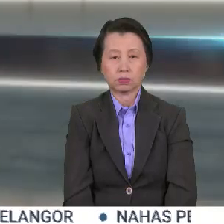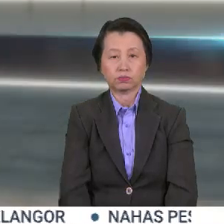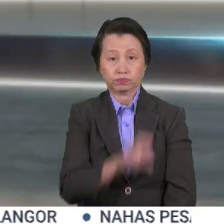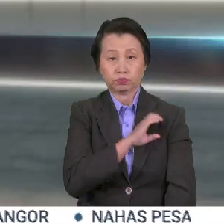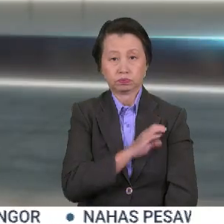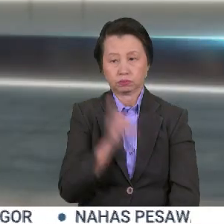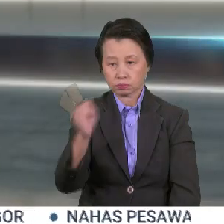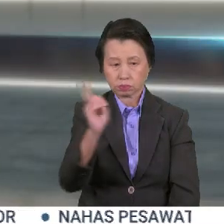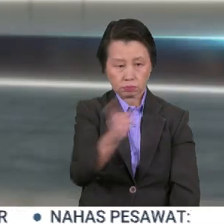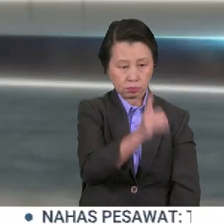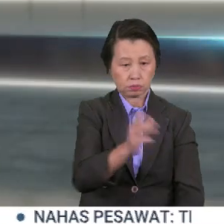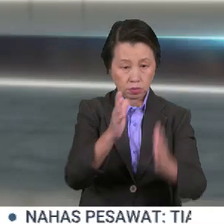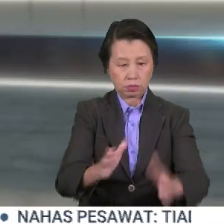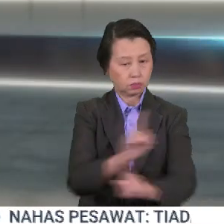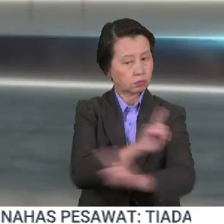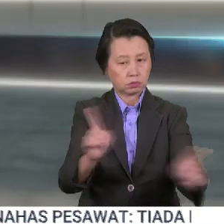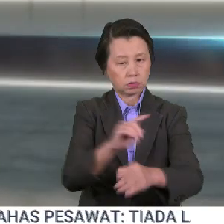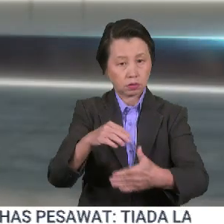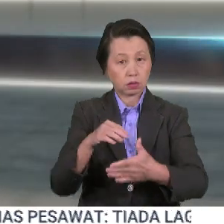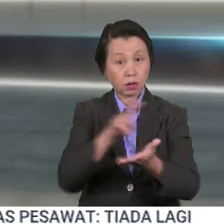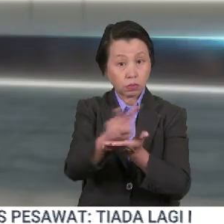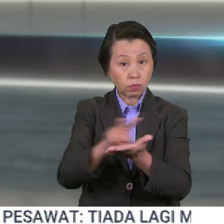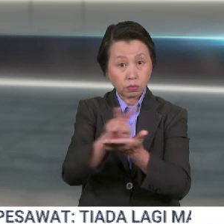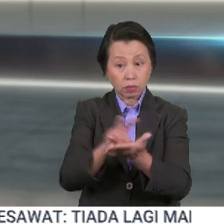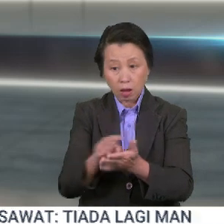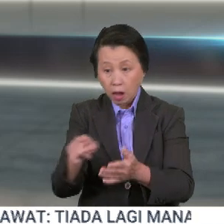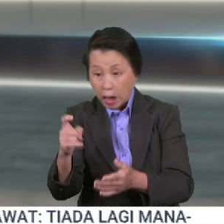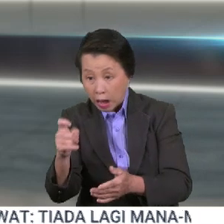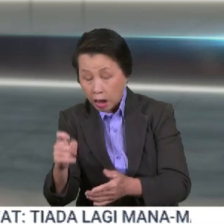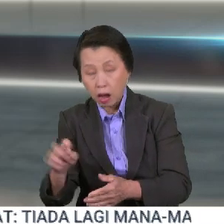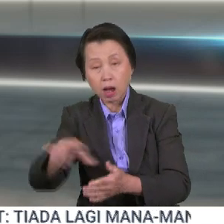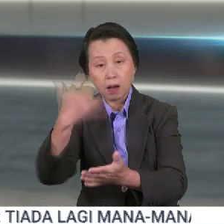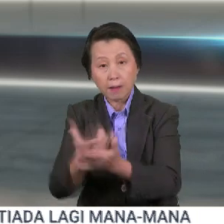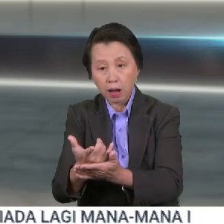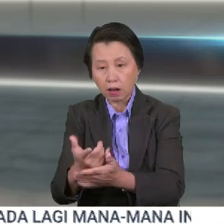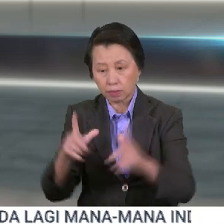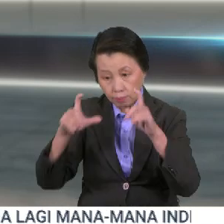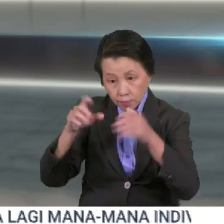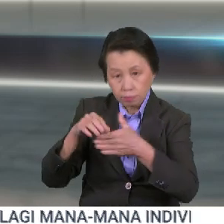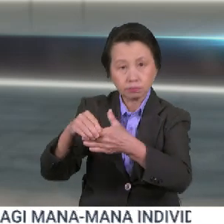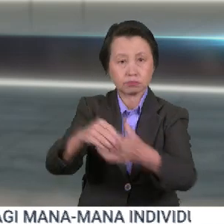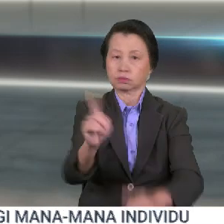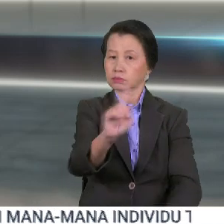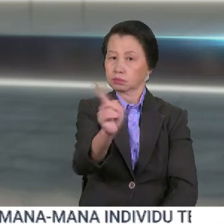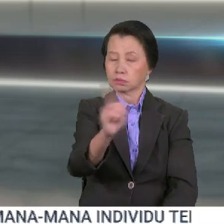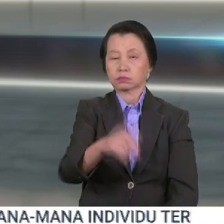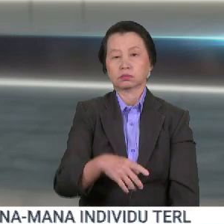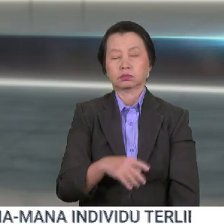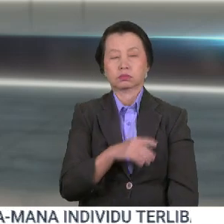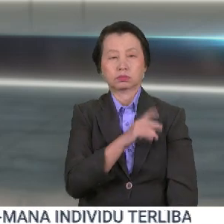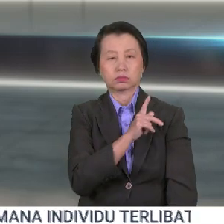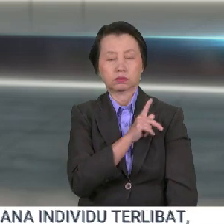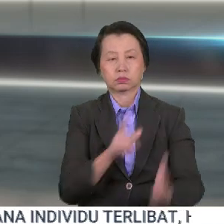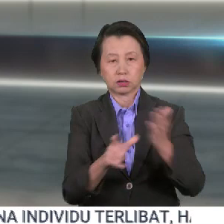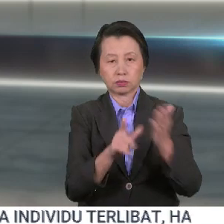Polis memberi amaran kepada orang awam agar tidak menyebarkan video mangsa nahas pesawat di Elmina. Tegas Timbalan Ketua Polis Negara, Datuk Seri Ayub Khan